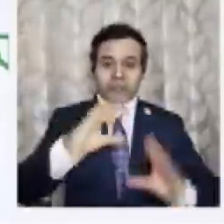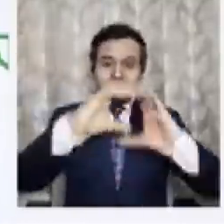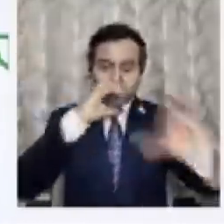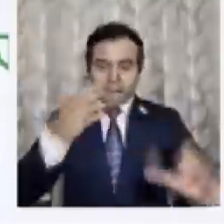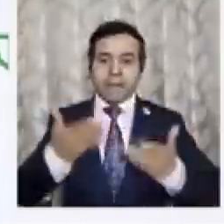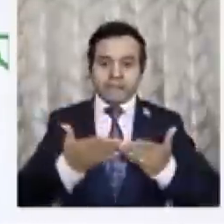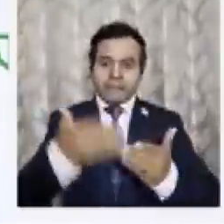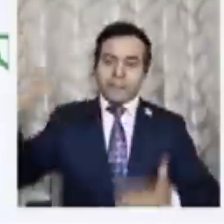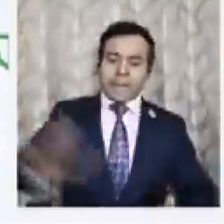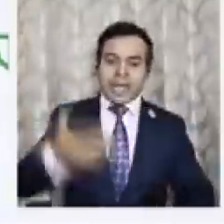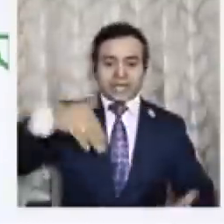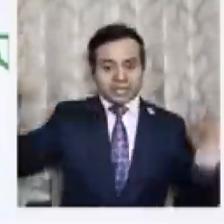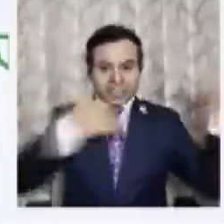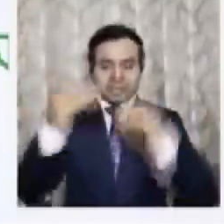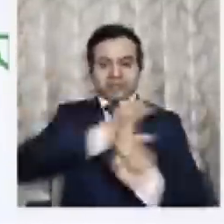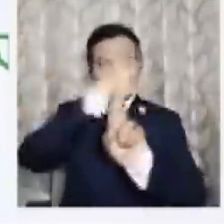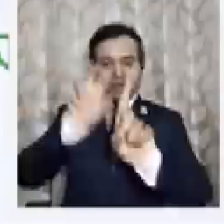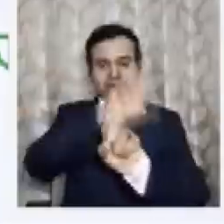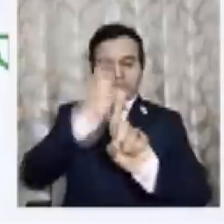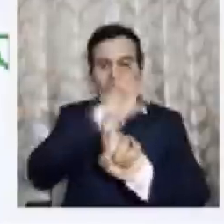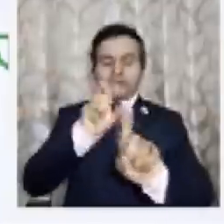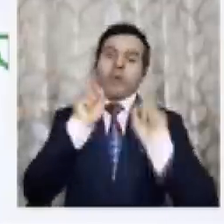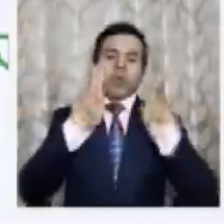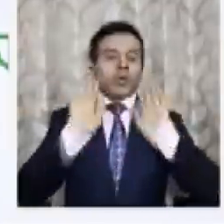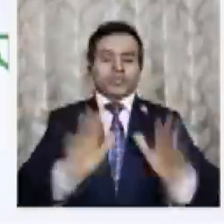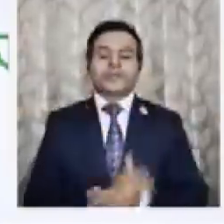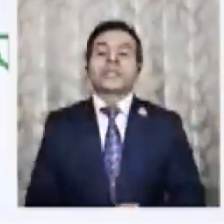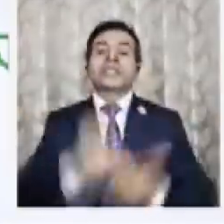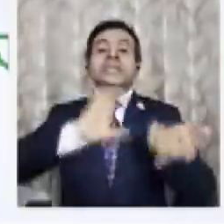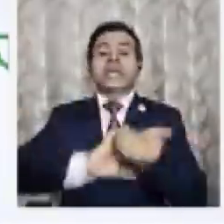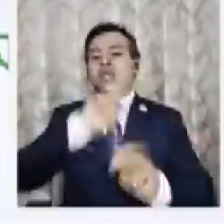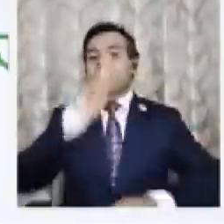711,667 জন বিভিন্ন বন্দর এবং ক্যান্টনমেন্ট রেল স্টেশনে।